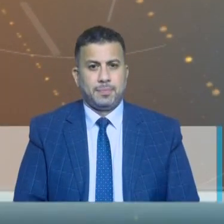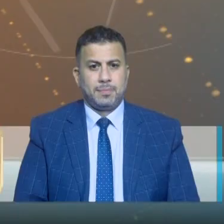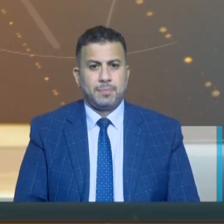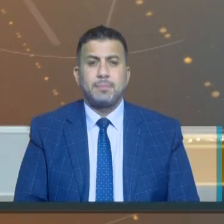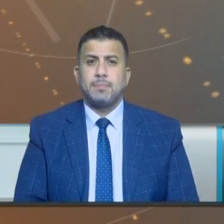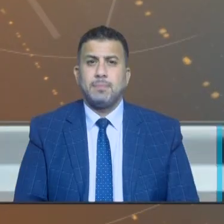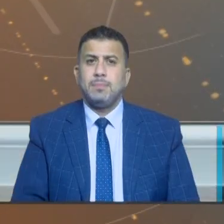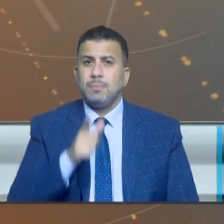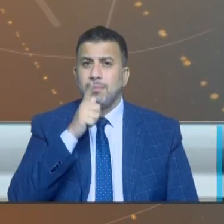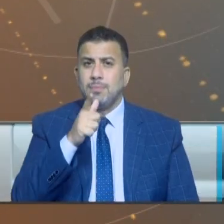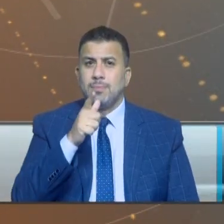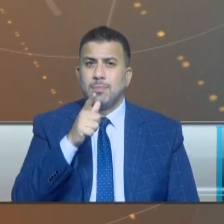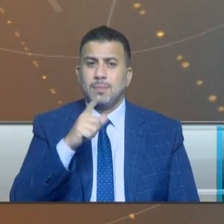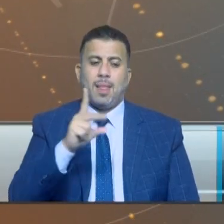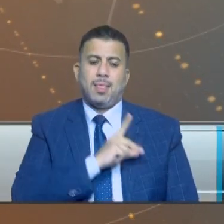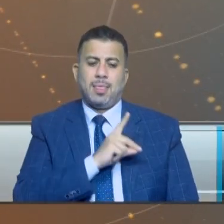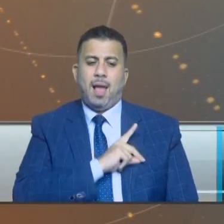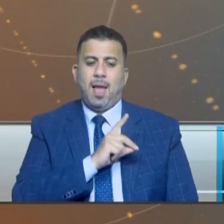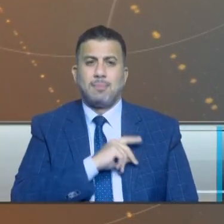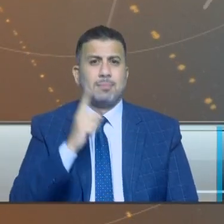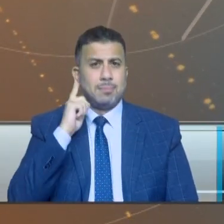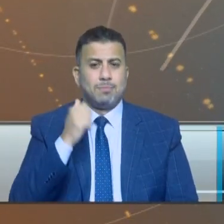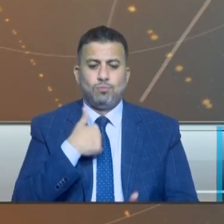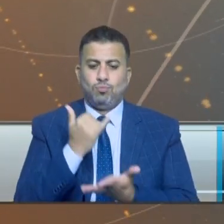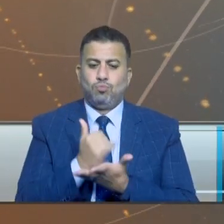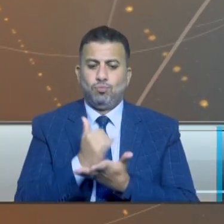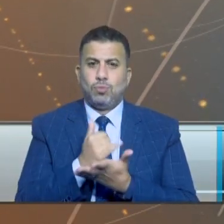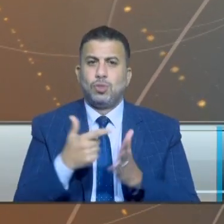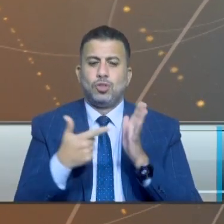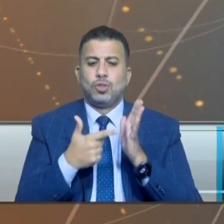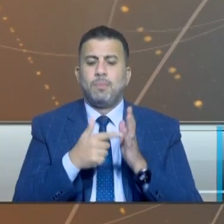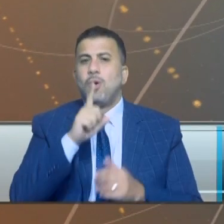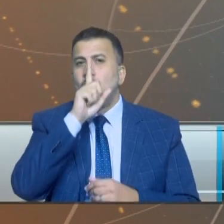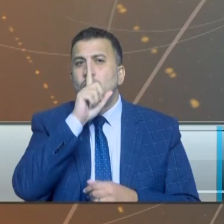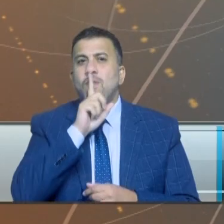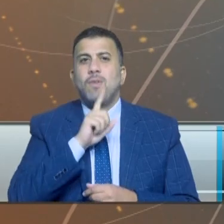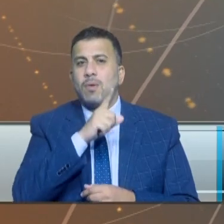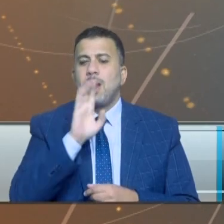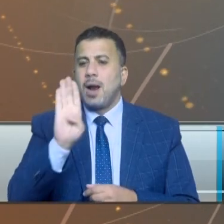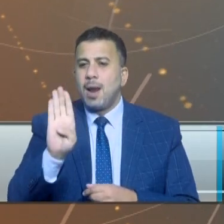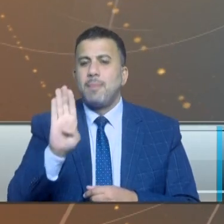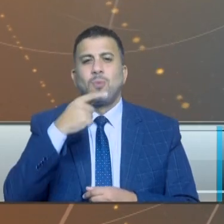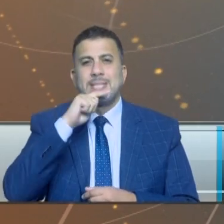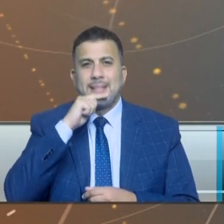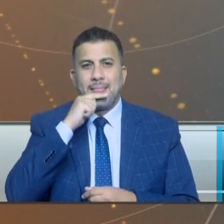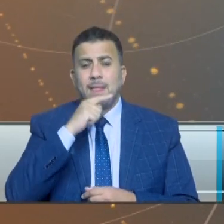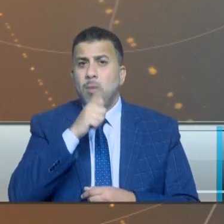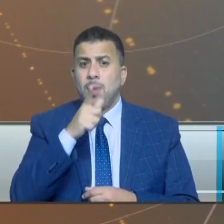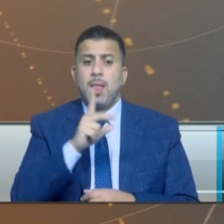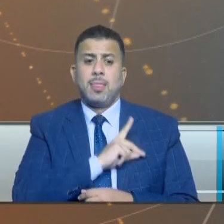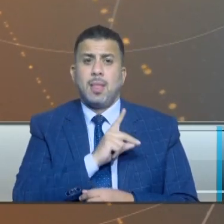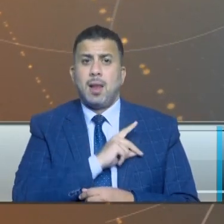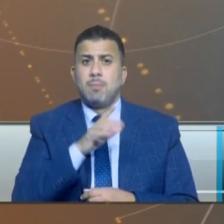أنا بس برد على هذول الطلبة، نحن مسؤولين عن جامعة خرفكان وكلمة وسيد، هذول